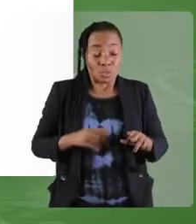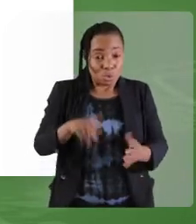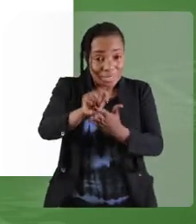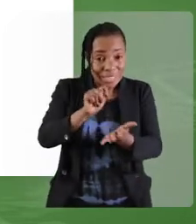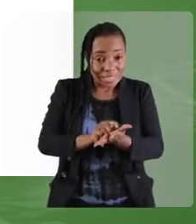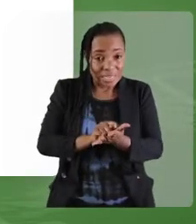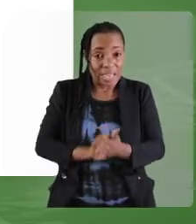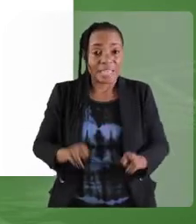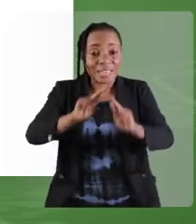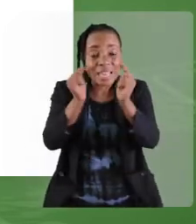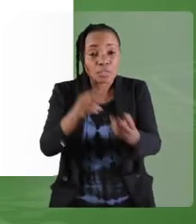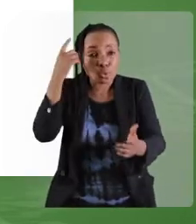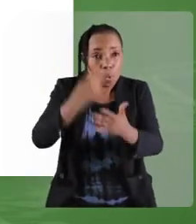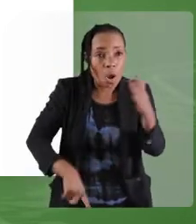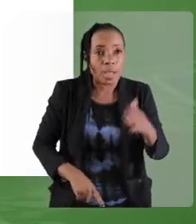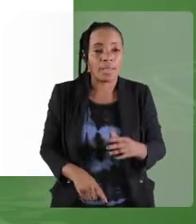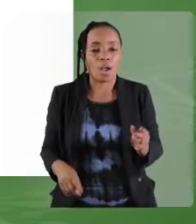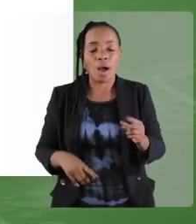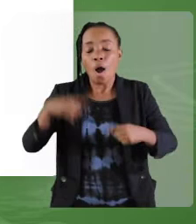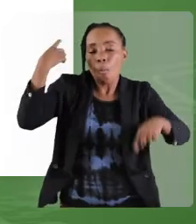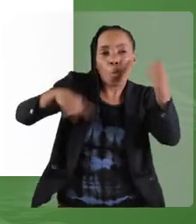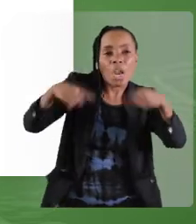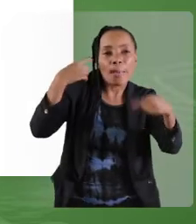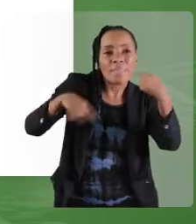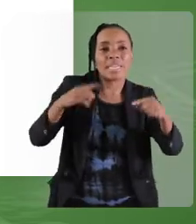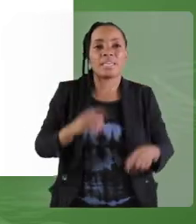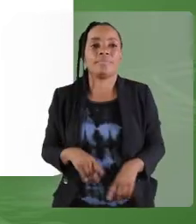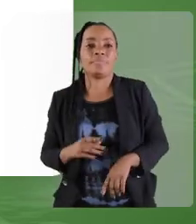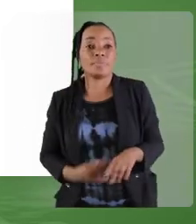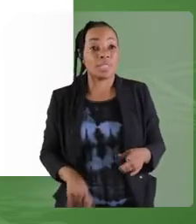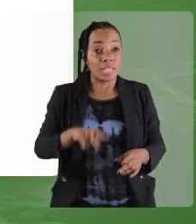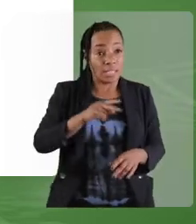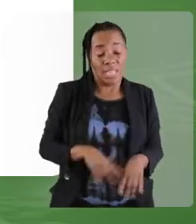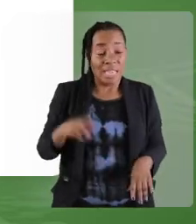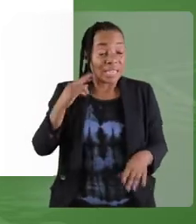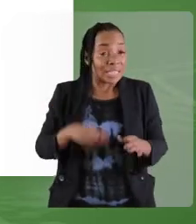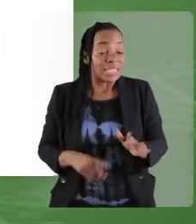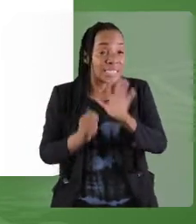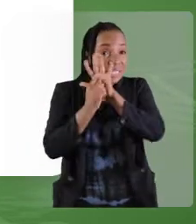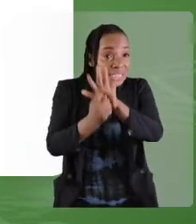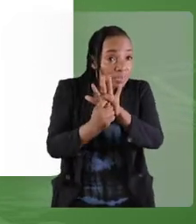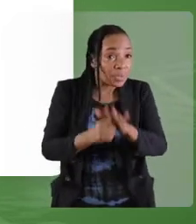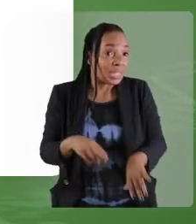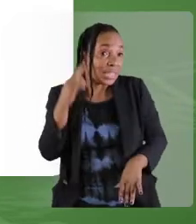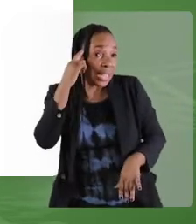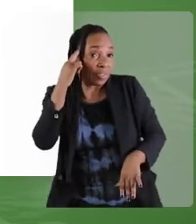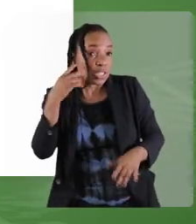polémique. Et le raisonnement que l'auteur adopte, il est antithétique. Retenons